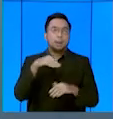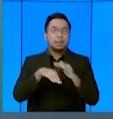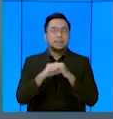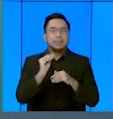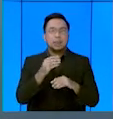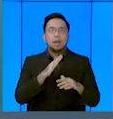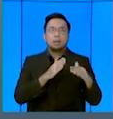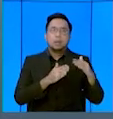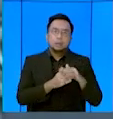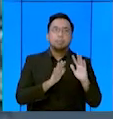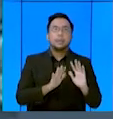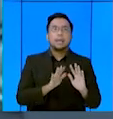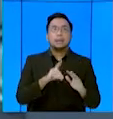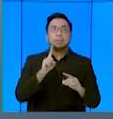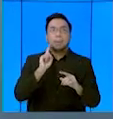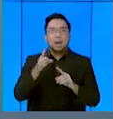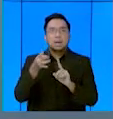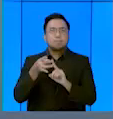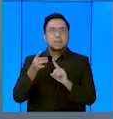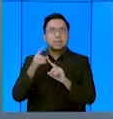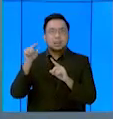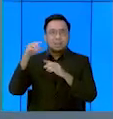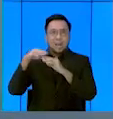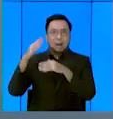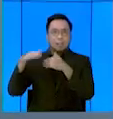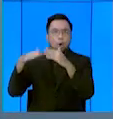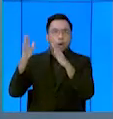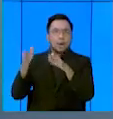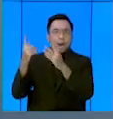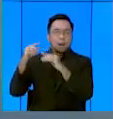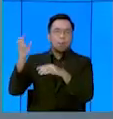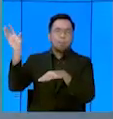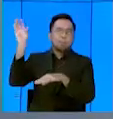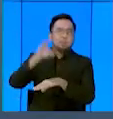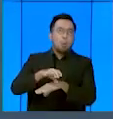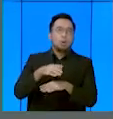dihentikan sementara pasca insiden jatuhnya besi konstruksi yang menimpa jalur MRT.